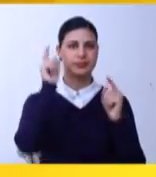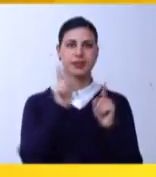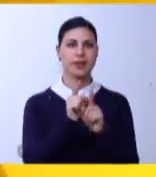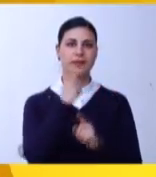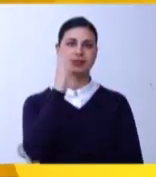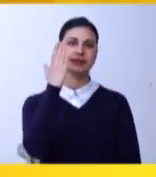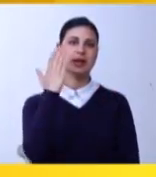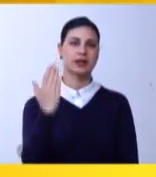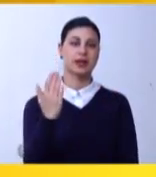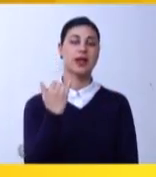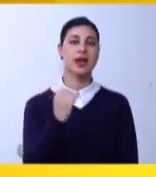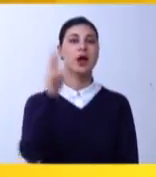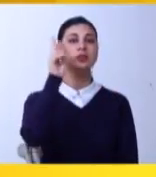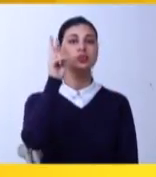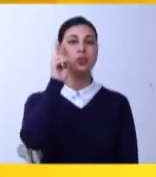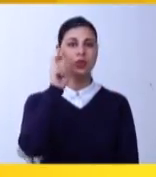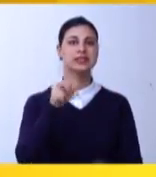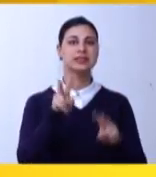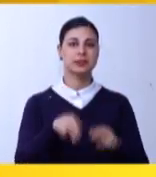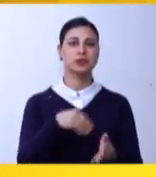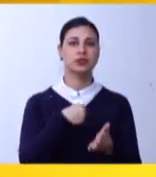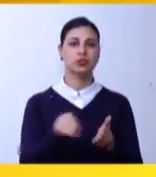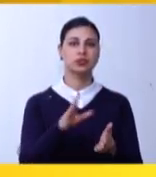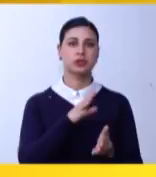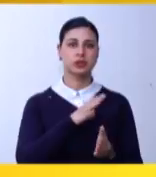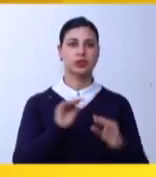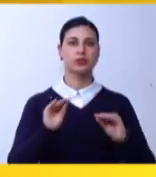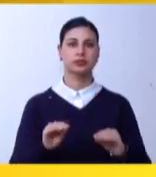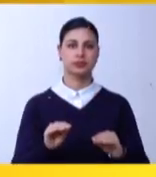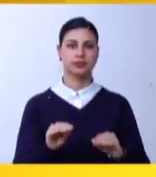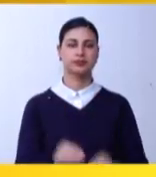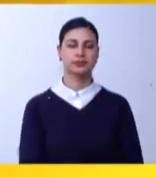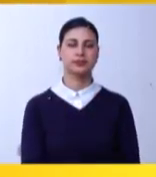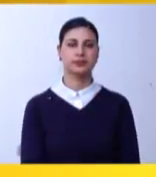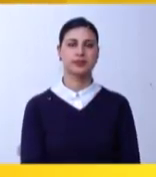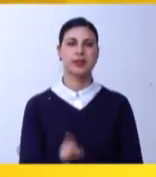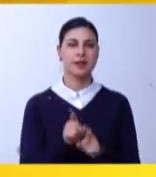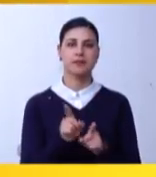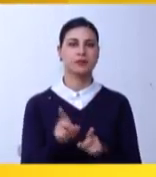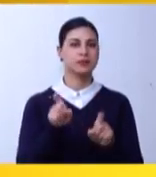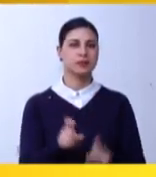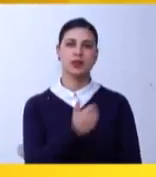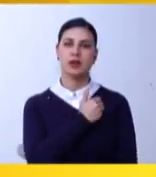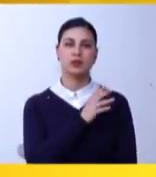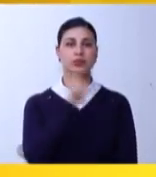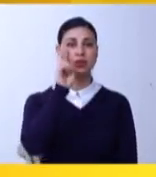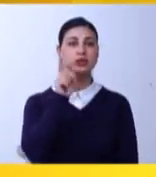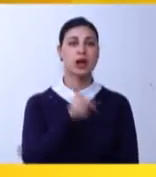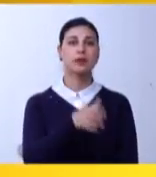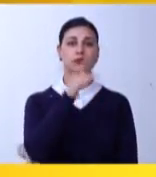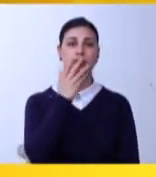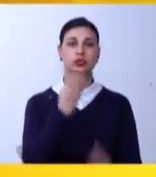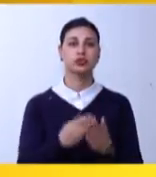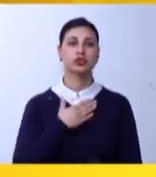კი ბატონო. ეხლა ტუალეტზე დასადები უყიდეთ, უნიტაზზე დასადები. იმაზე დაარჯიდება. ამ დროს ეს